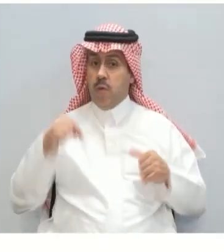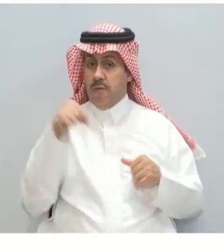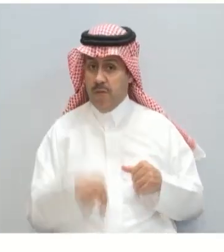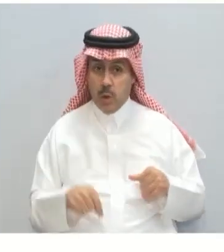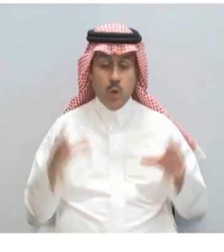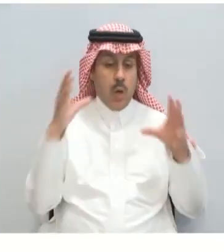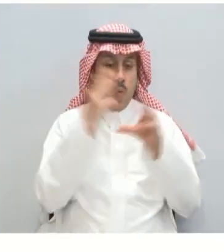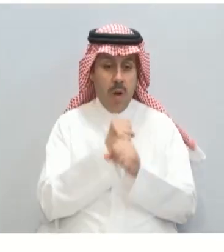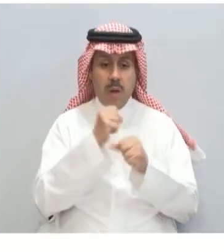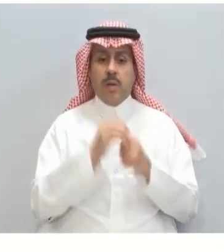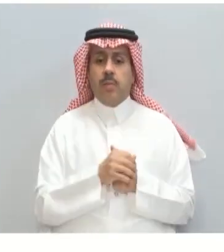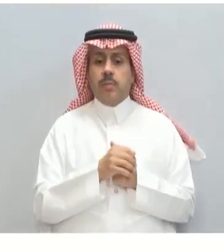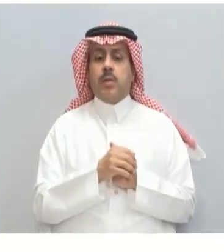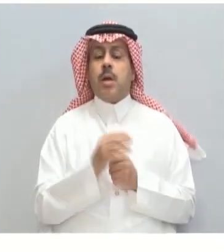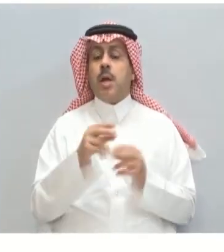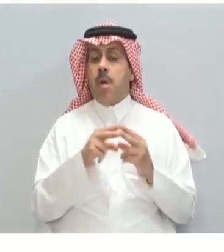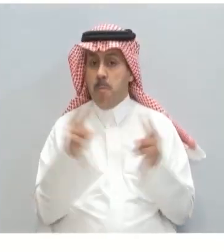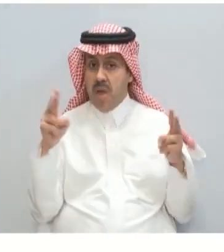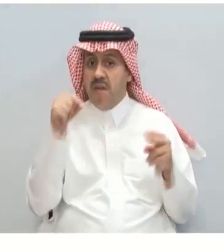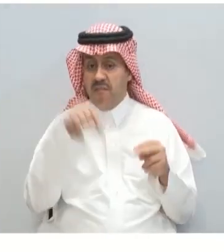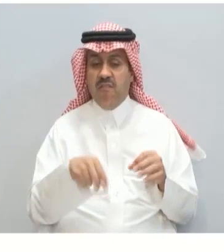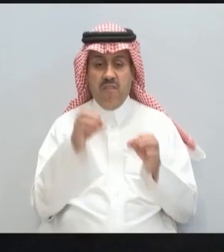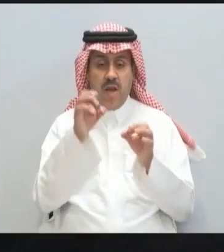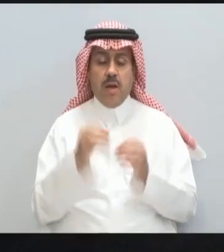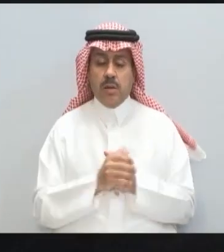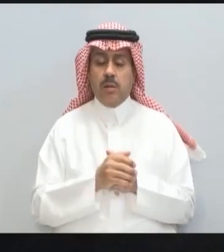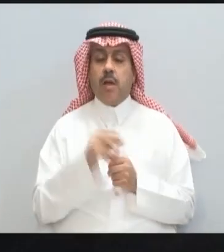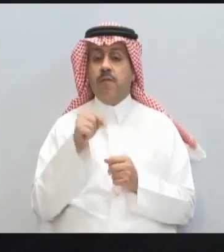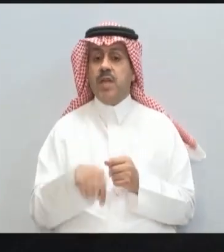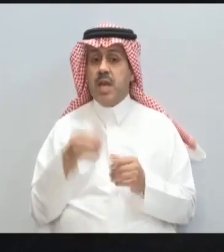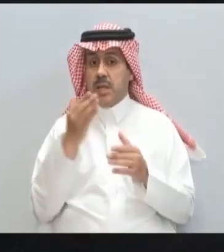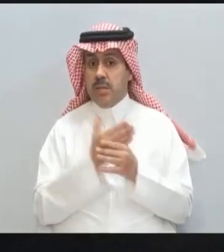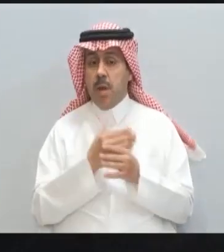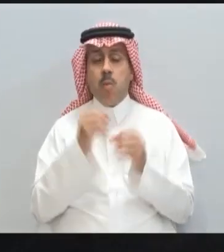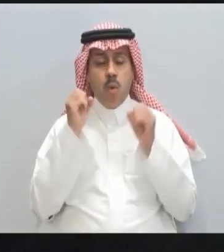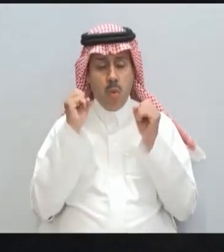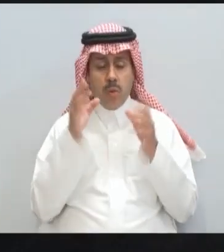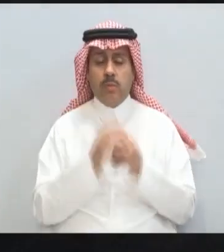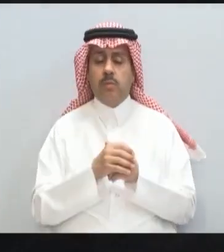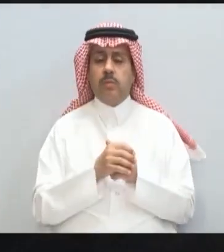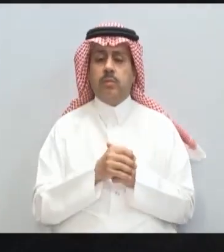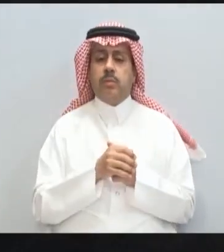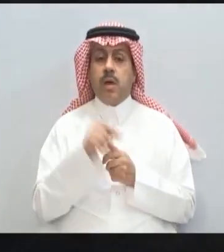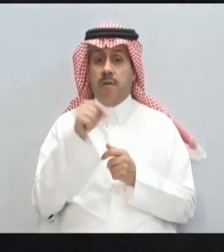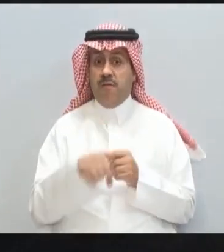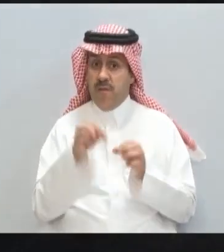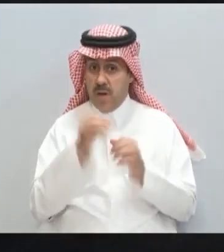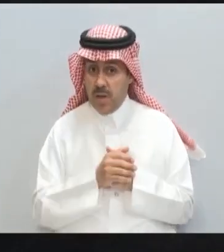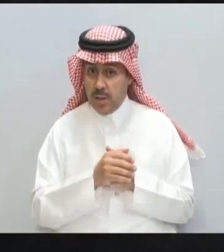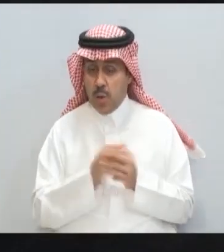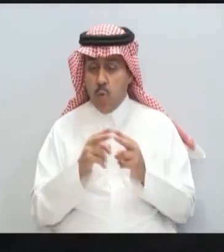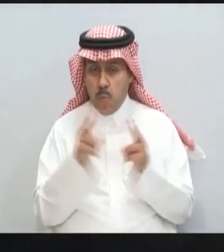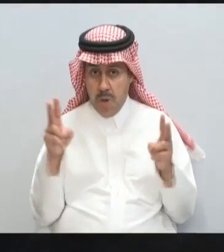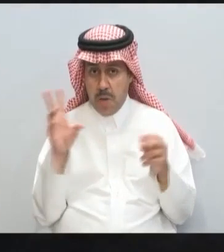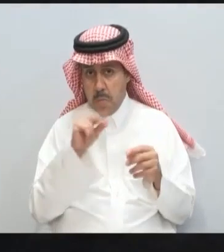في الدارين كما ذكر في الايات هناك اسباب كثيره لكن معنا في الايات ذكرت بعض الاسباب